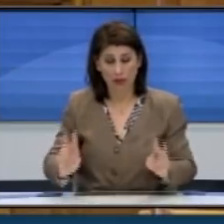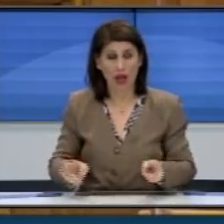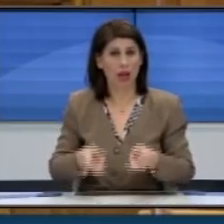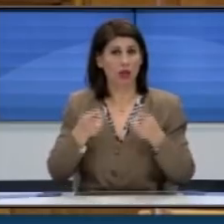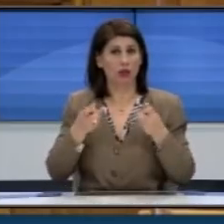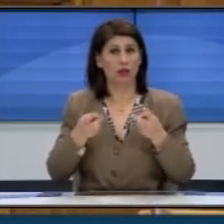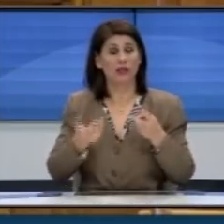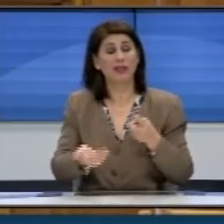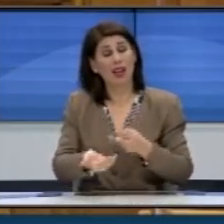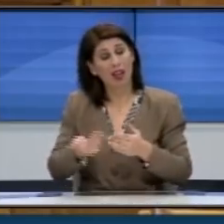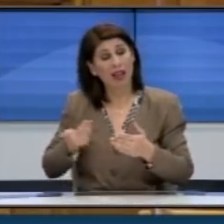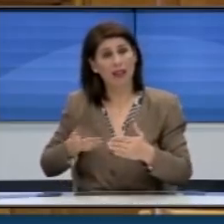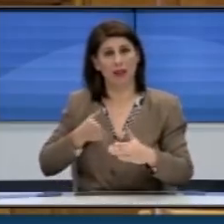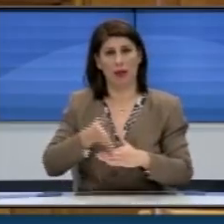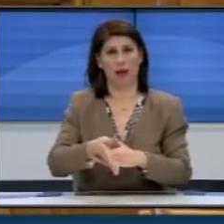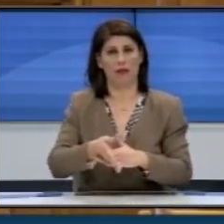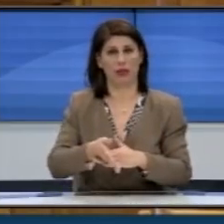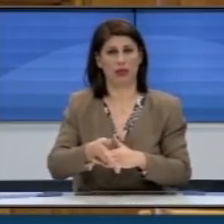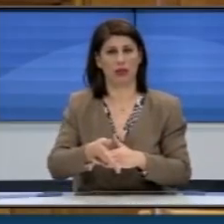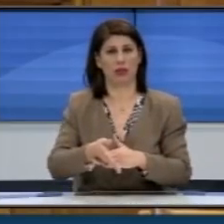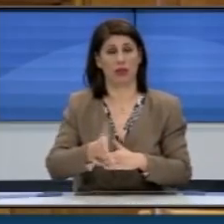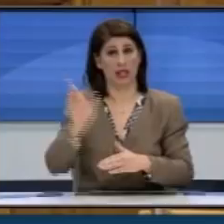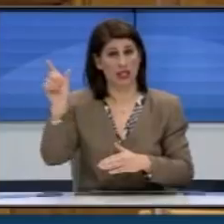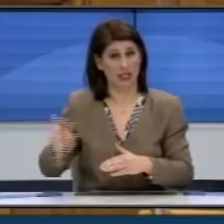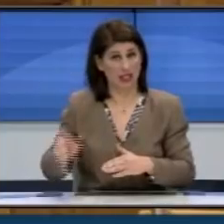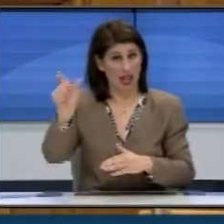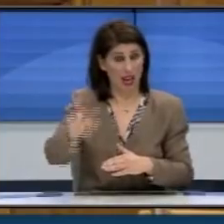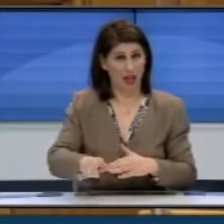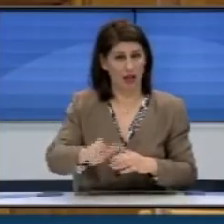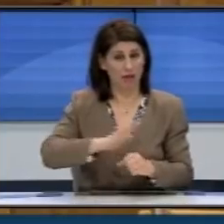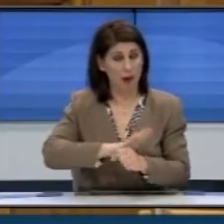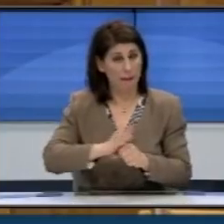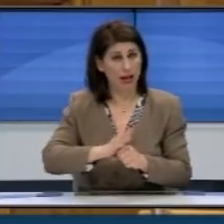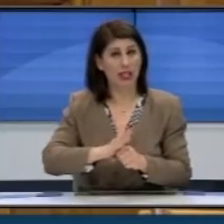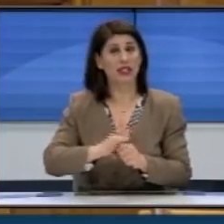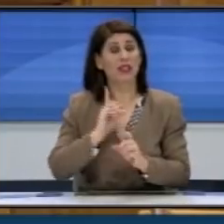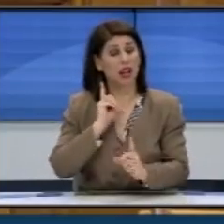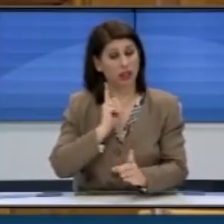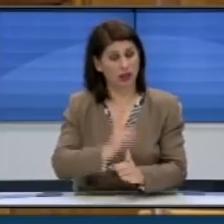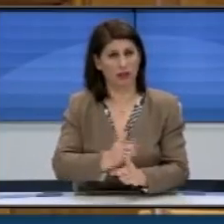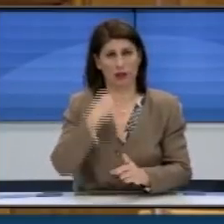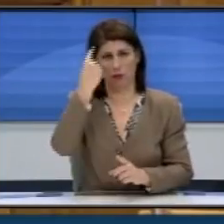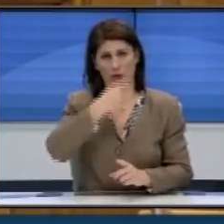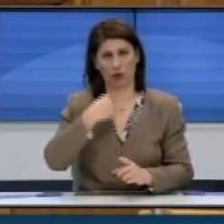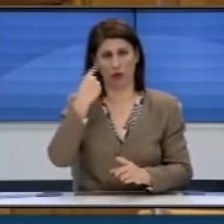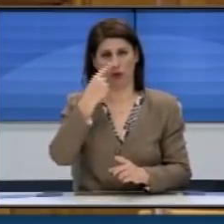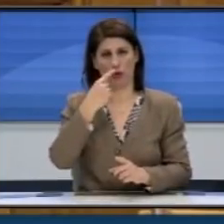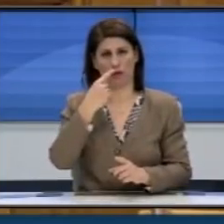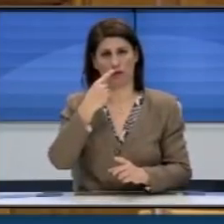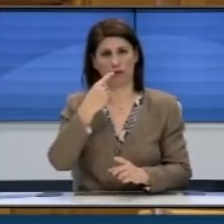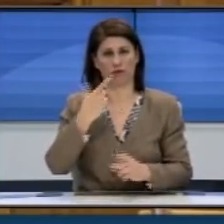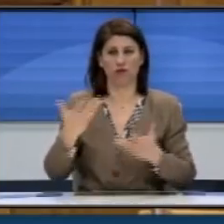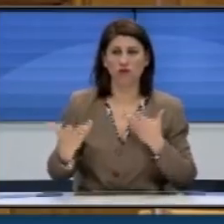διάγνωσης και έγκαιρης παρέμβασης, στελεχωμένο με επαρκές, εξειδικευμένο προσωπικό,